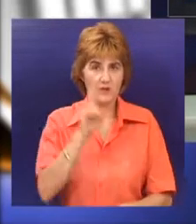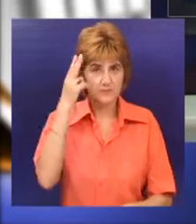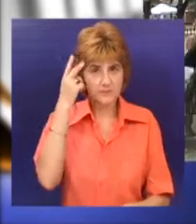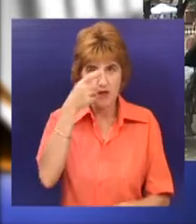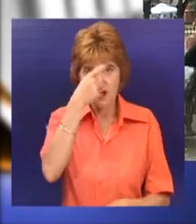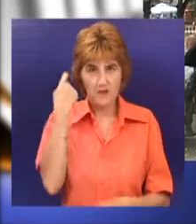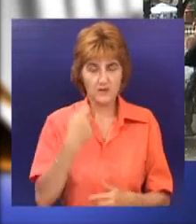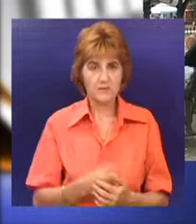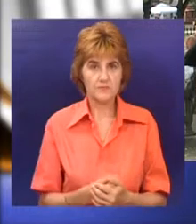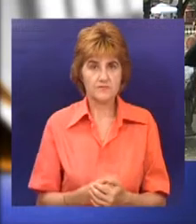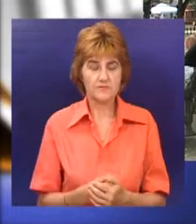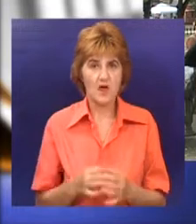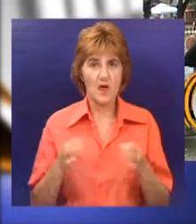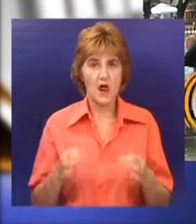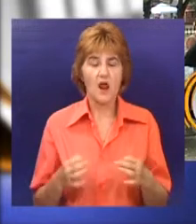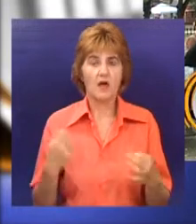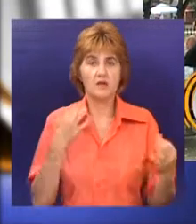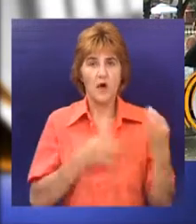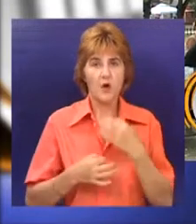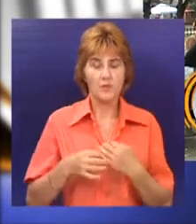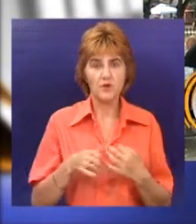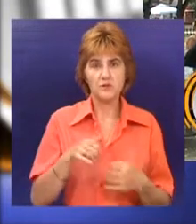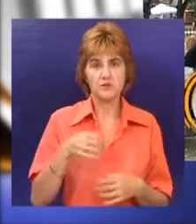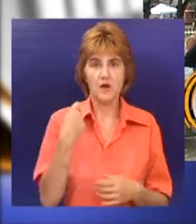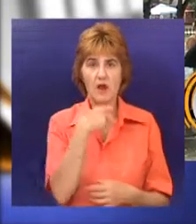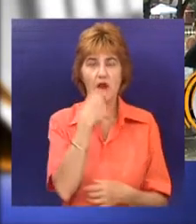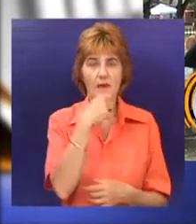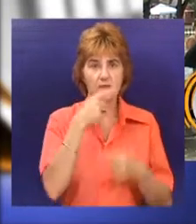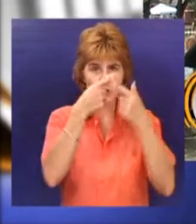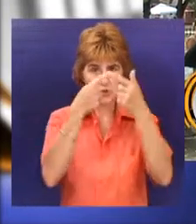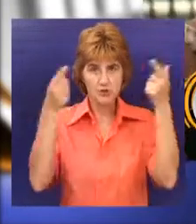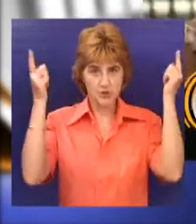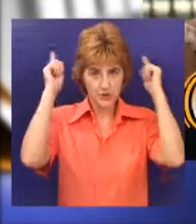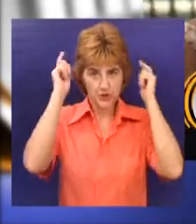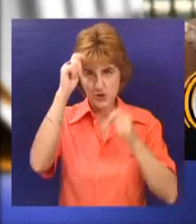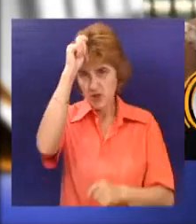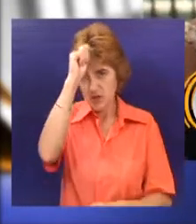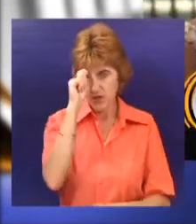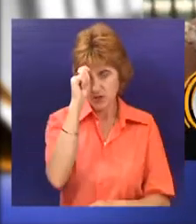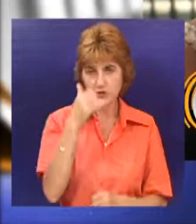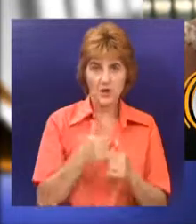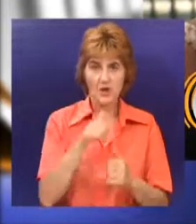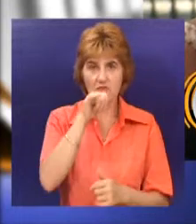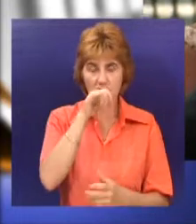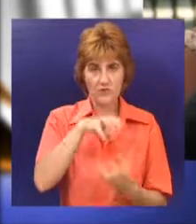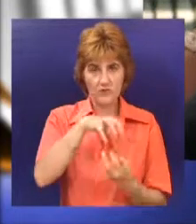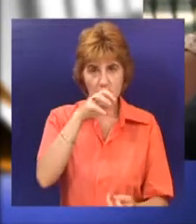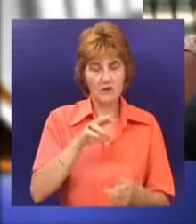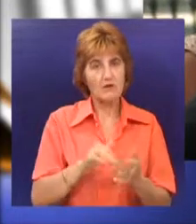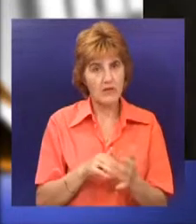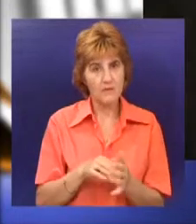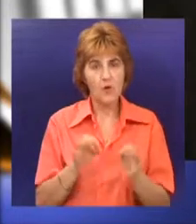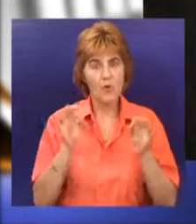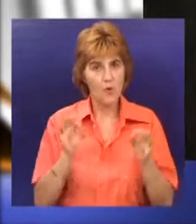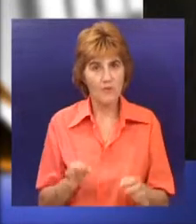godine. Lagana odeća, lepeza i vode u ruci, šešir ili kačket na glavi, obavezna je oprema koju biste trebali da